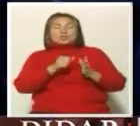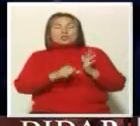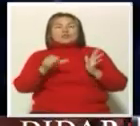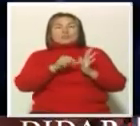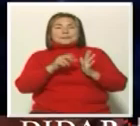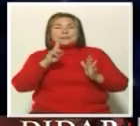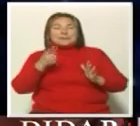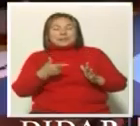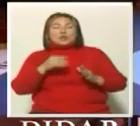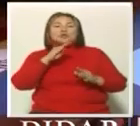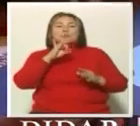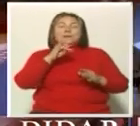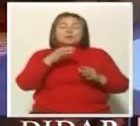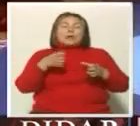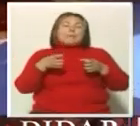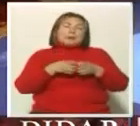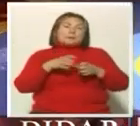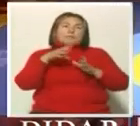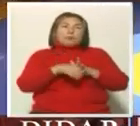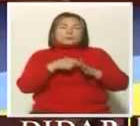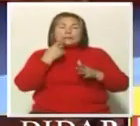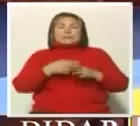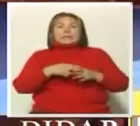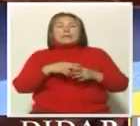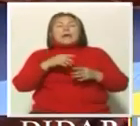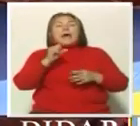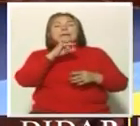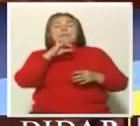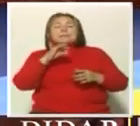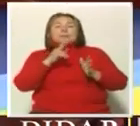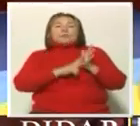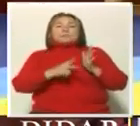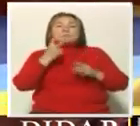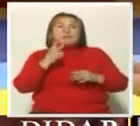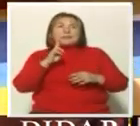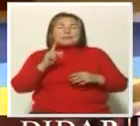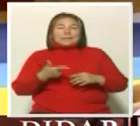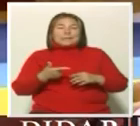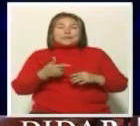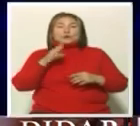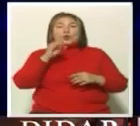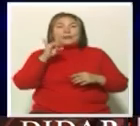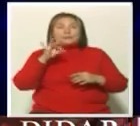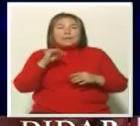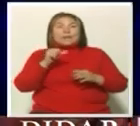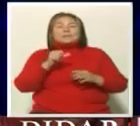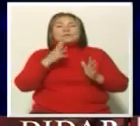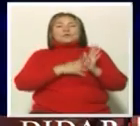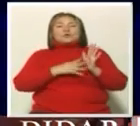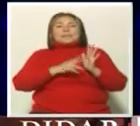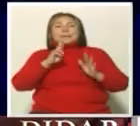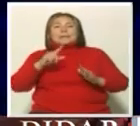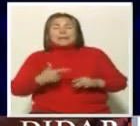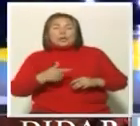66 кг, Жумажан Кожамбеков, 74 кг, Айдын Дартаев, 82 кг, Тохтарбек Айдарбек, 90